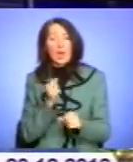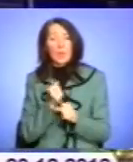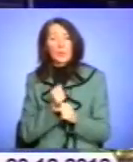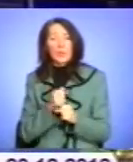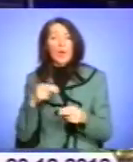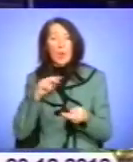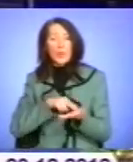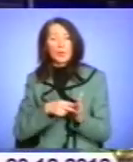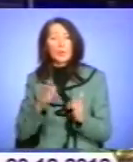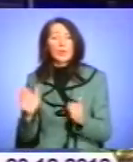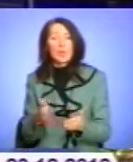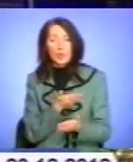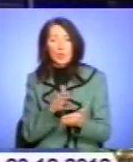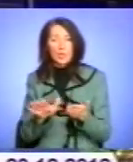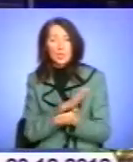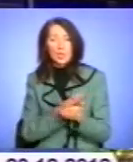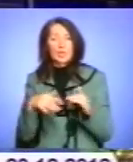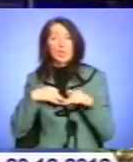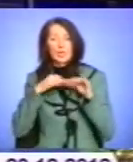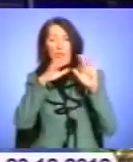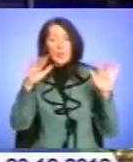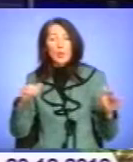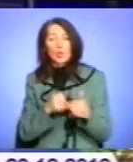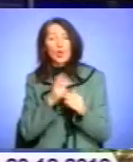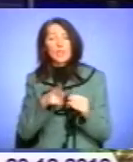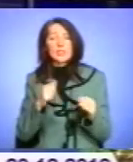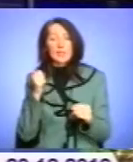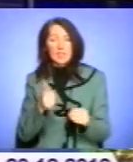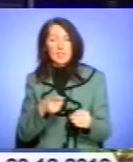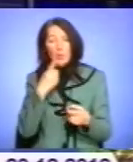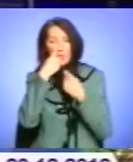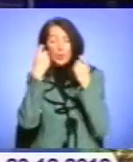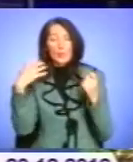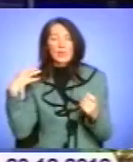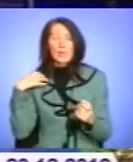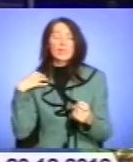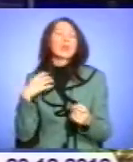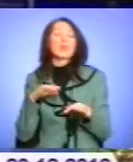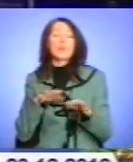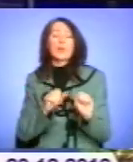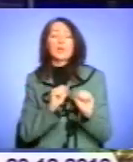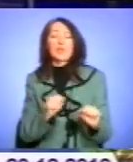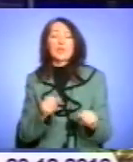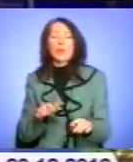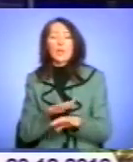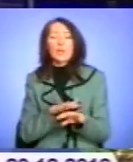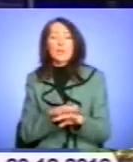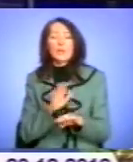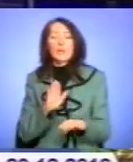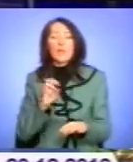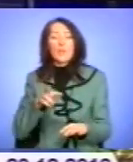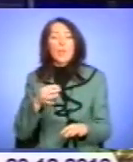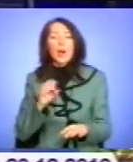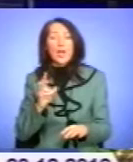тижня, повідомив начальник управління з питань надзвичайних ситуацій та у справах захисту населення облдержадміністрації Василь Майка.